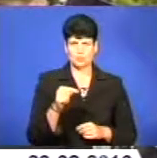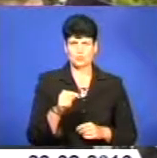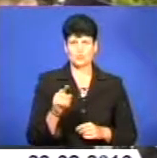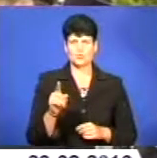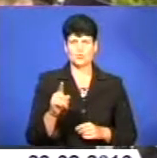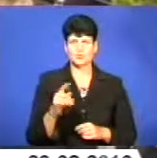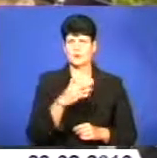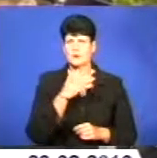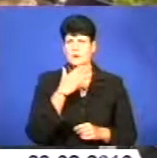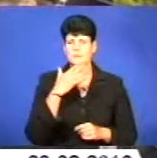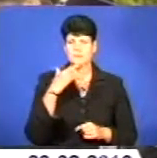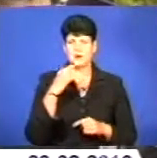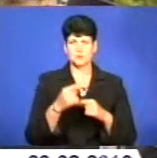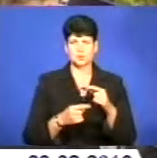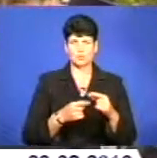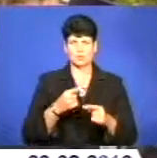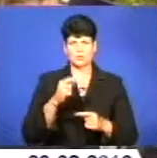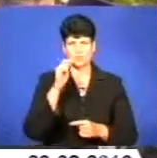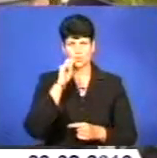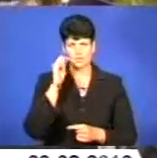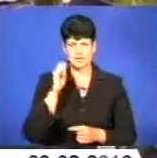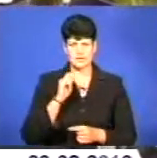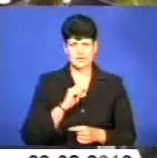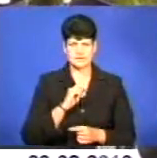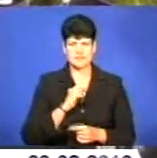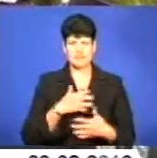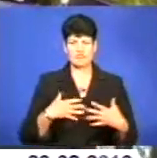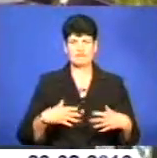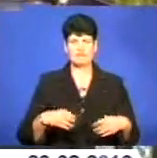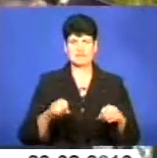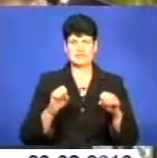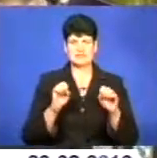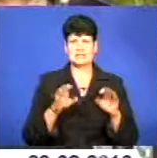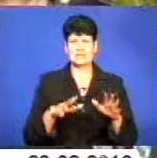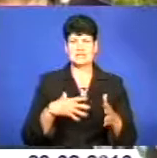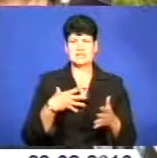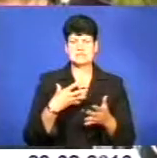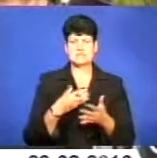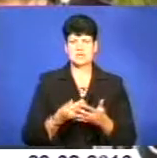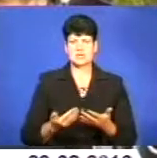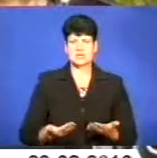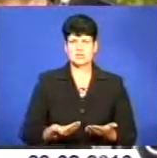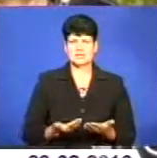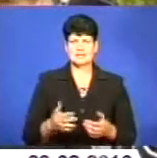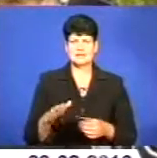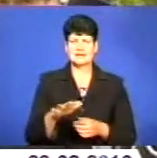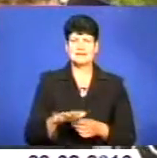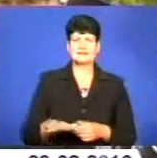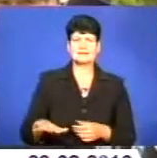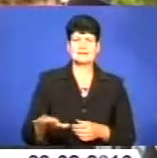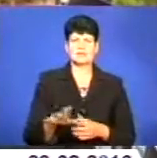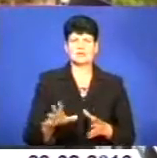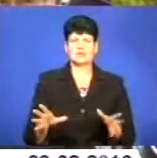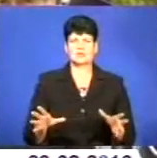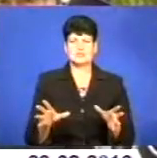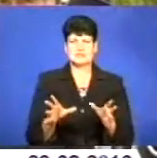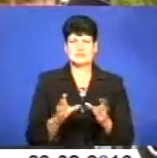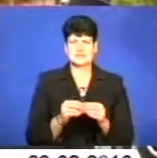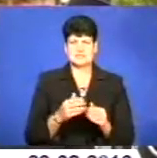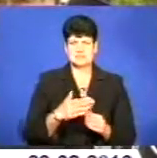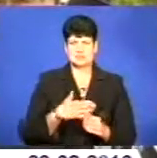багато поколінь українців віддавали своє життя за територіальну цілісність нашої